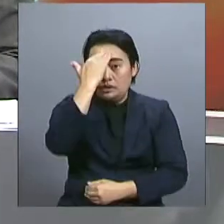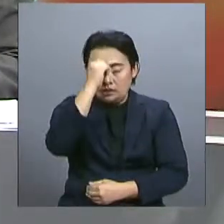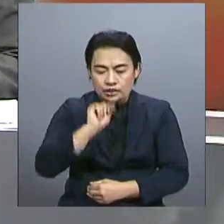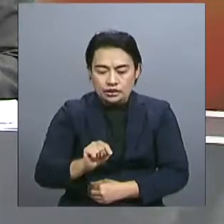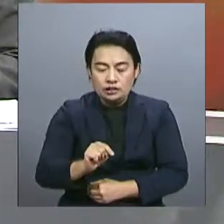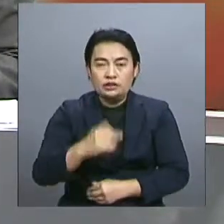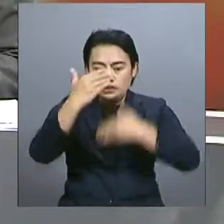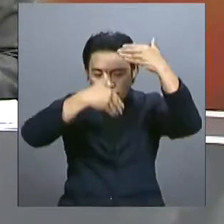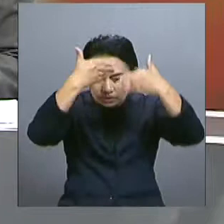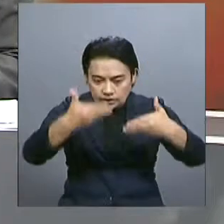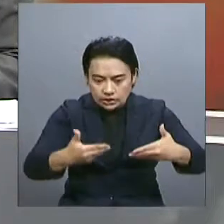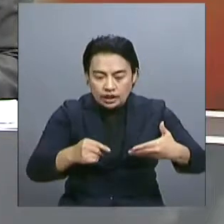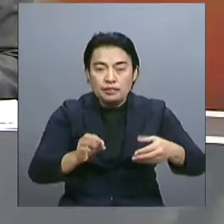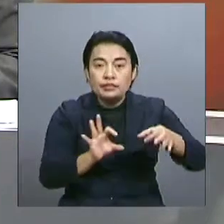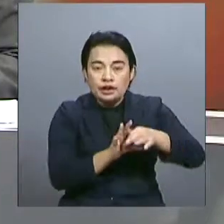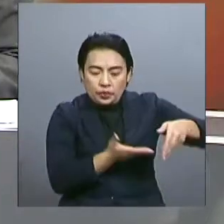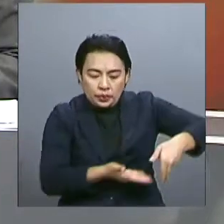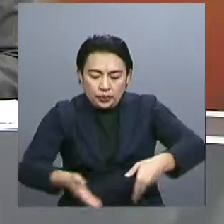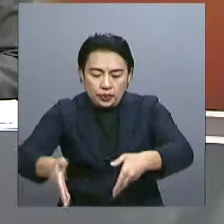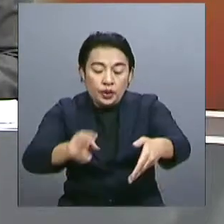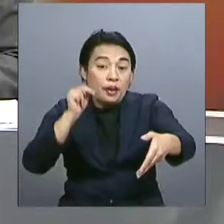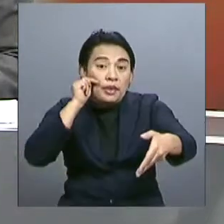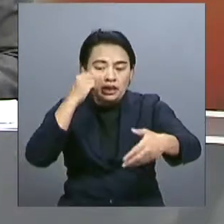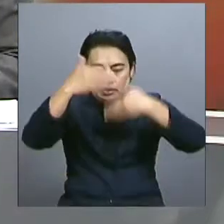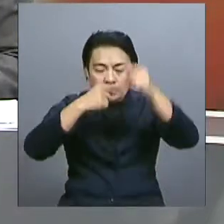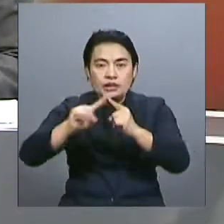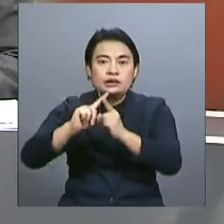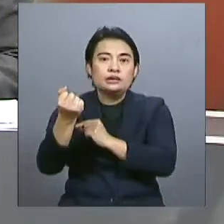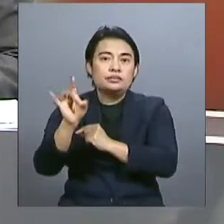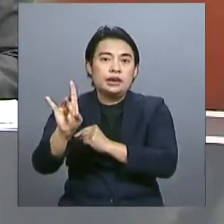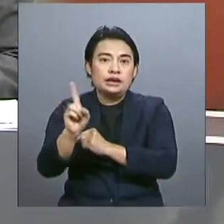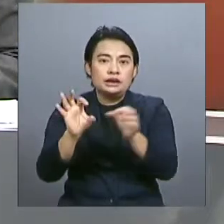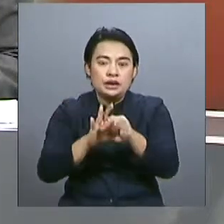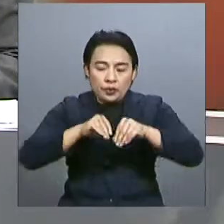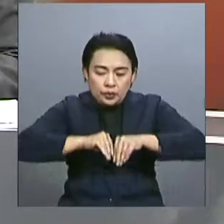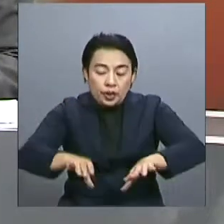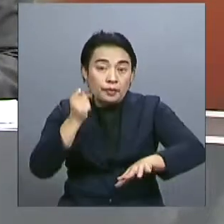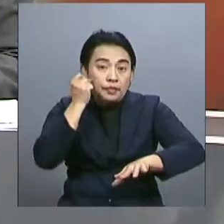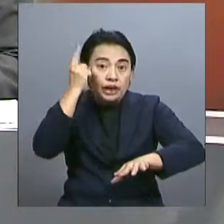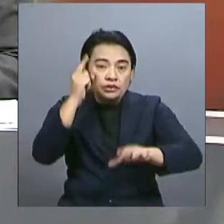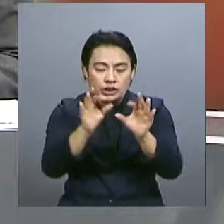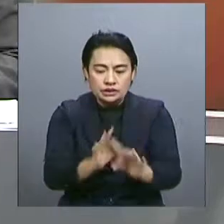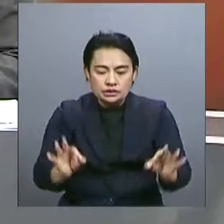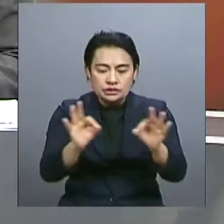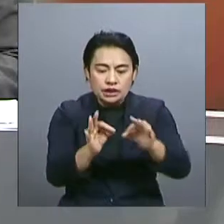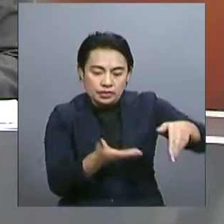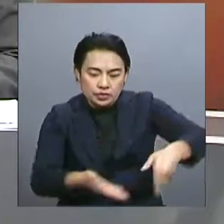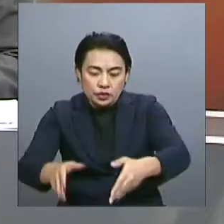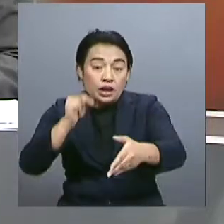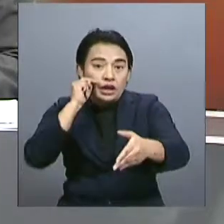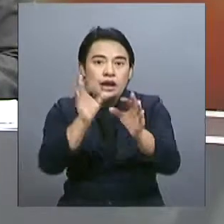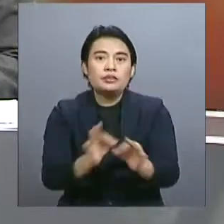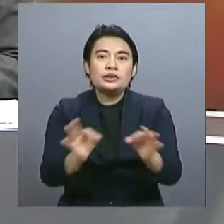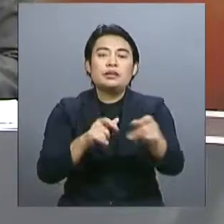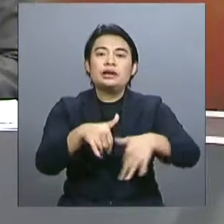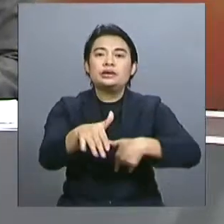งานสืบชะตาแม่น้ำคลองยันครั้งที่18ขึ้นเป็นการสร้างความเข้าใจสร้างความตระหนักถึงแหล่งน้ำสำคัญของชาวบ้านค่ะติ